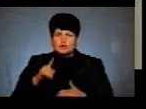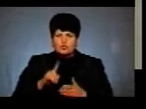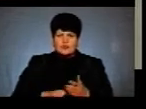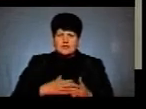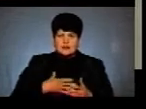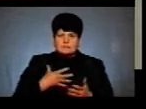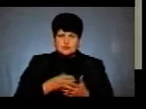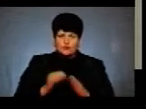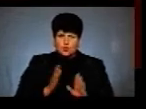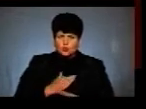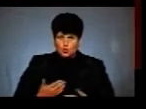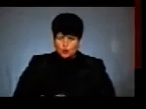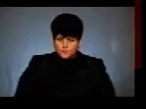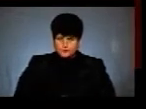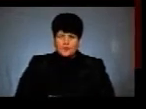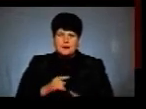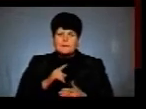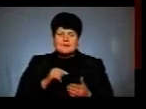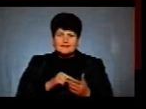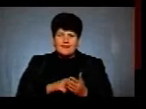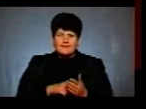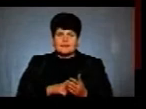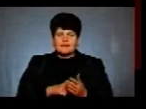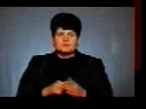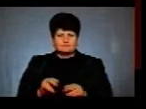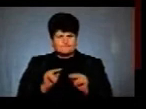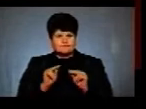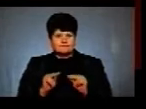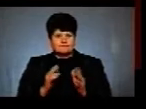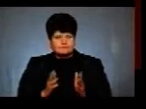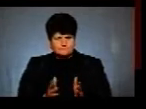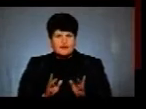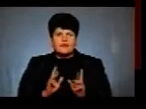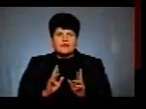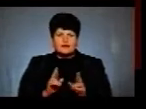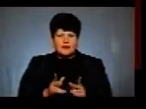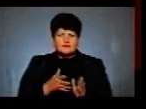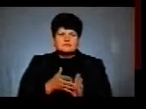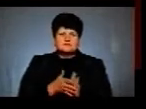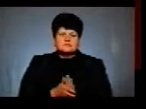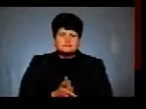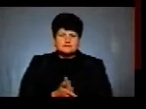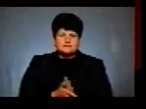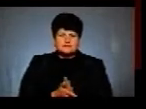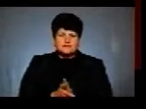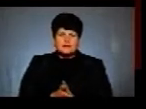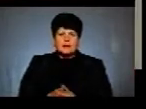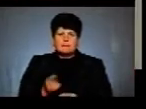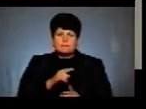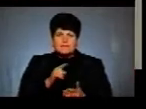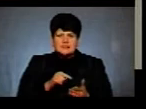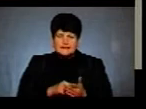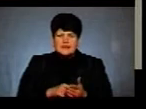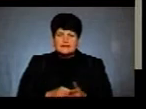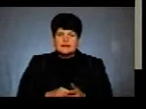свою долю. Саме питання академічної доброчесності, як реалізовується? Питання академічної